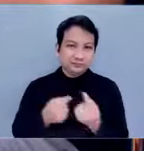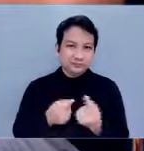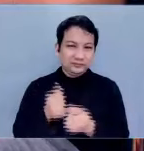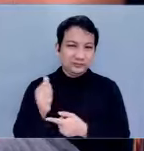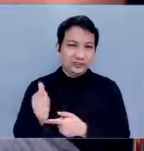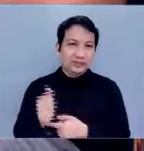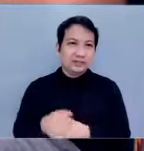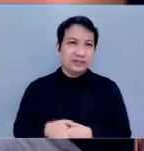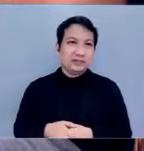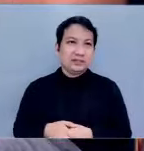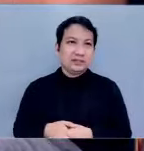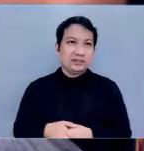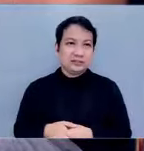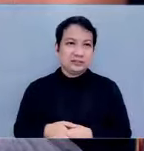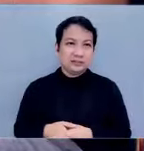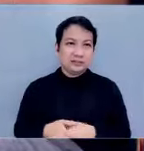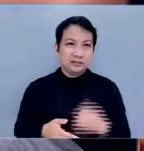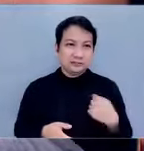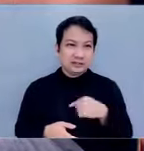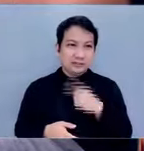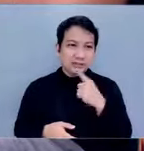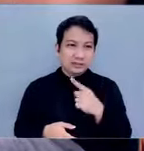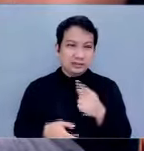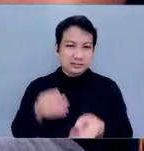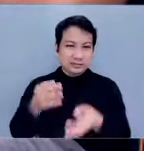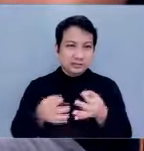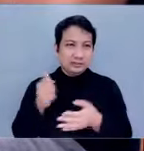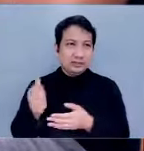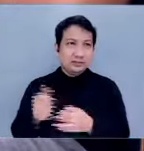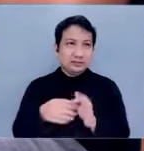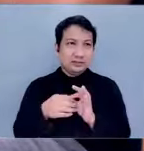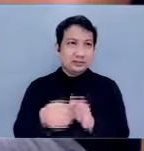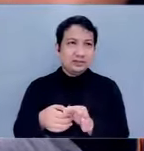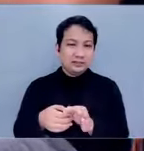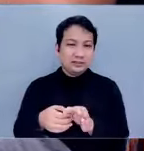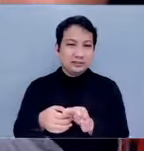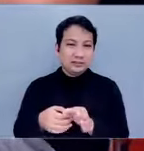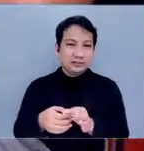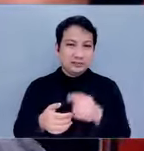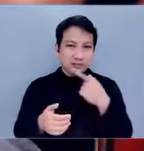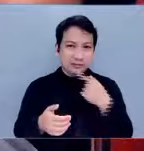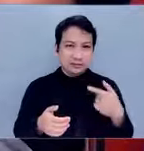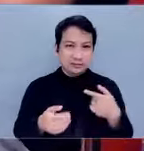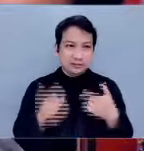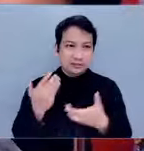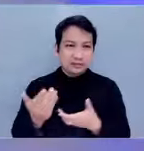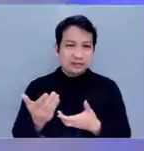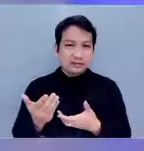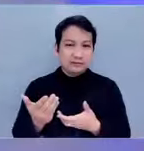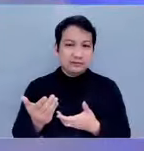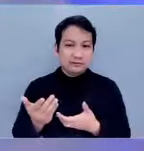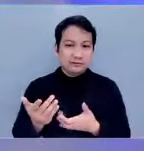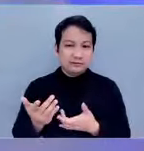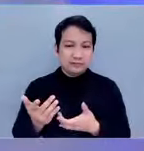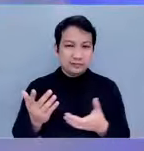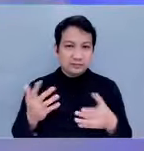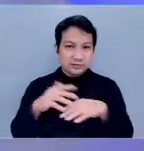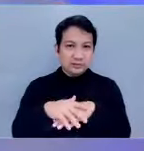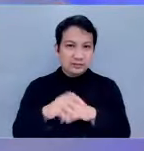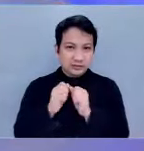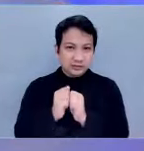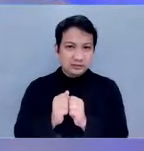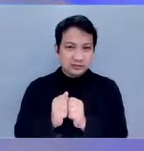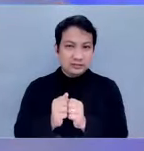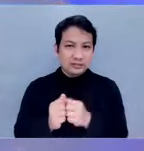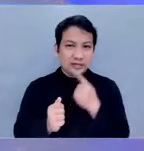Kasi palaging nadya-judge ka na, computer lang yan. Can I just say that we in partnership with MediaQuest, ang aming